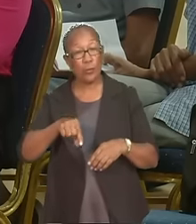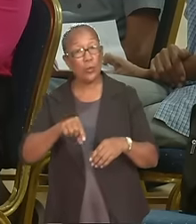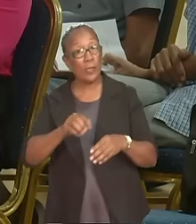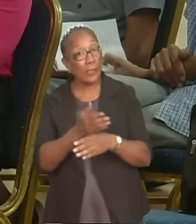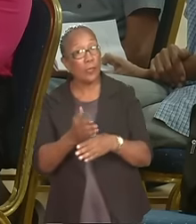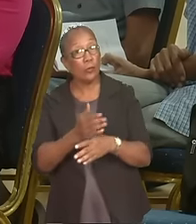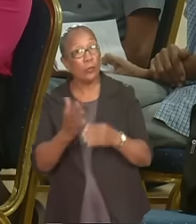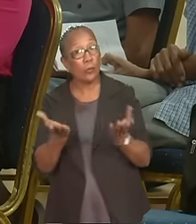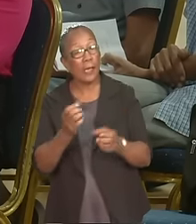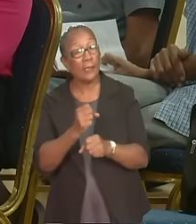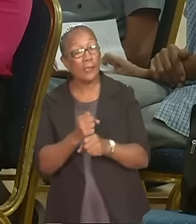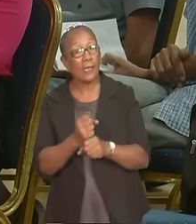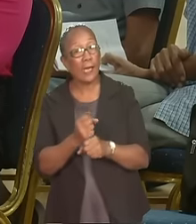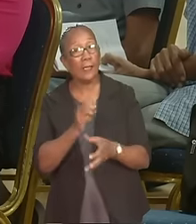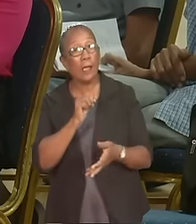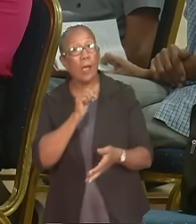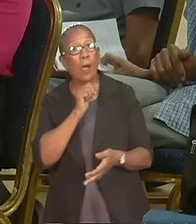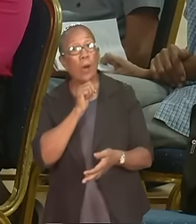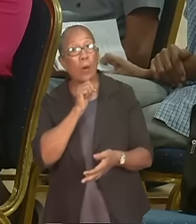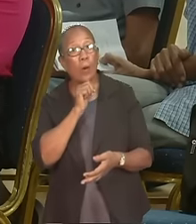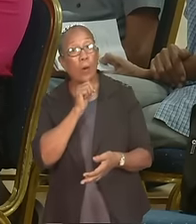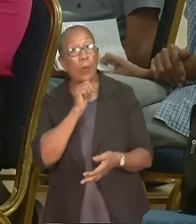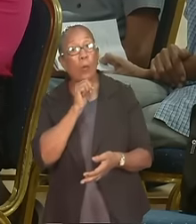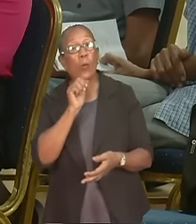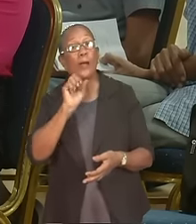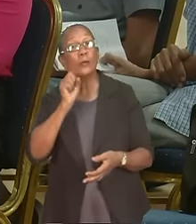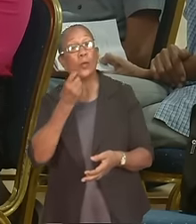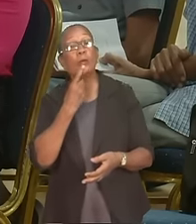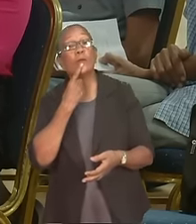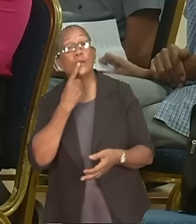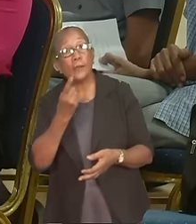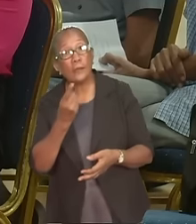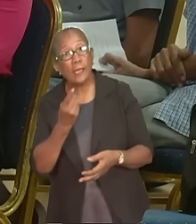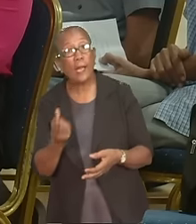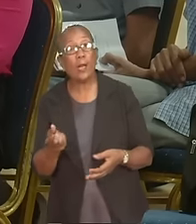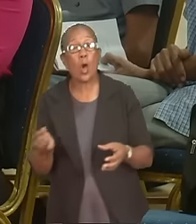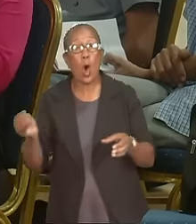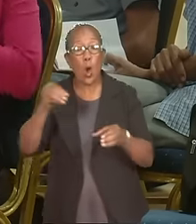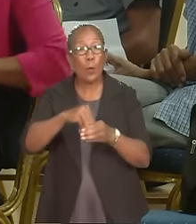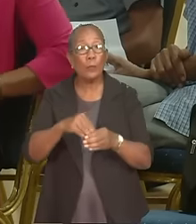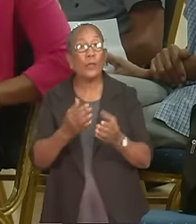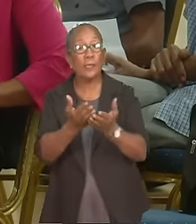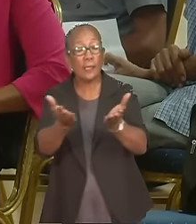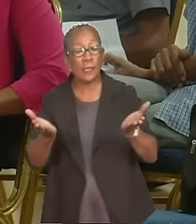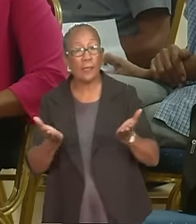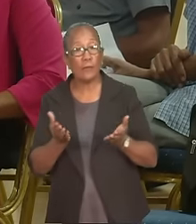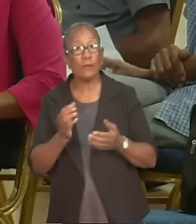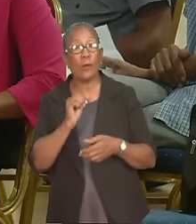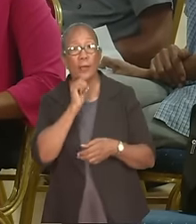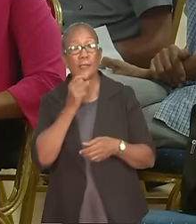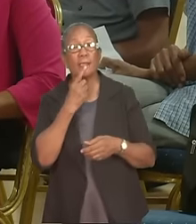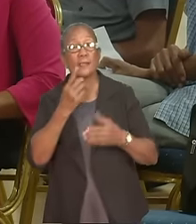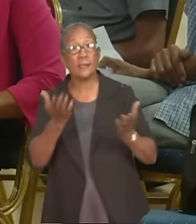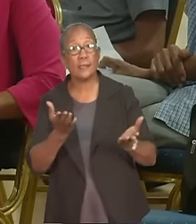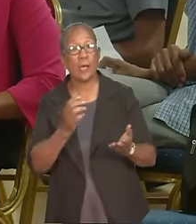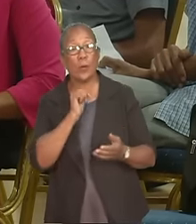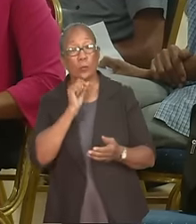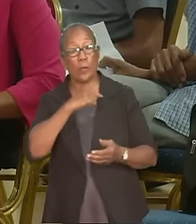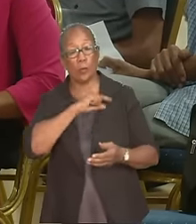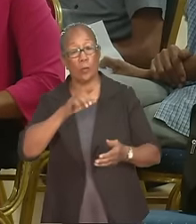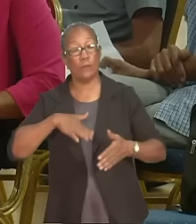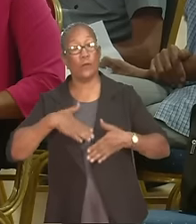en wat is... Kunt u misschien ook een update geven over de gesprekken en wat we nog kunnen verwachten?